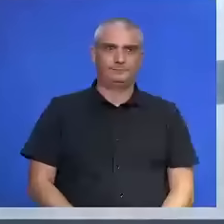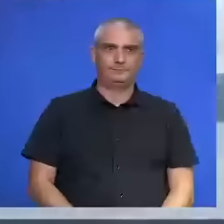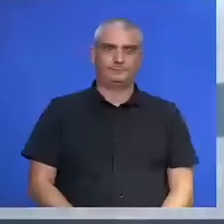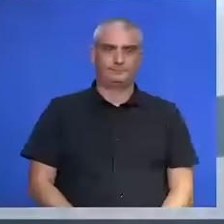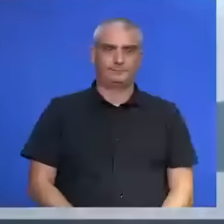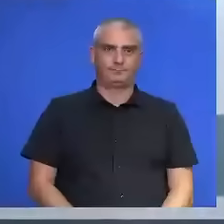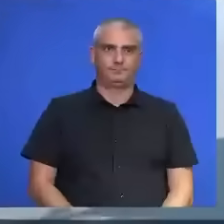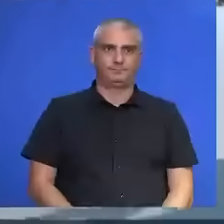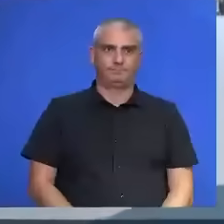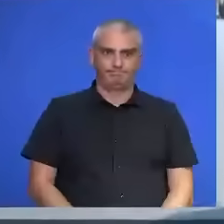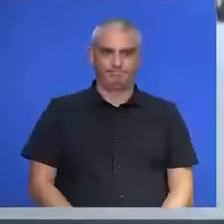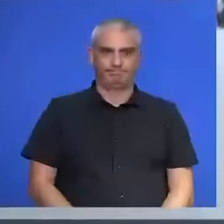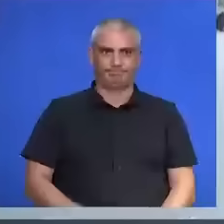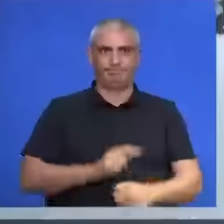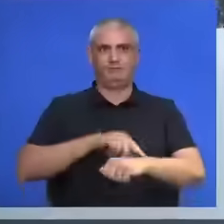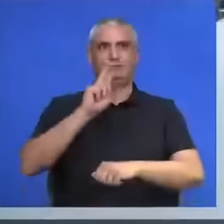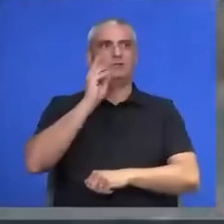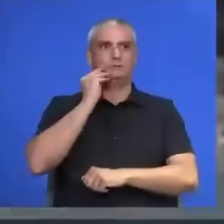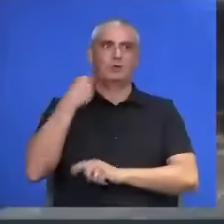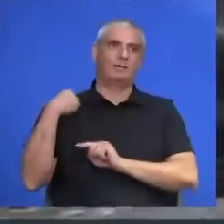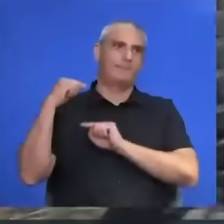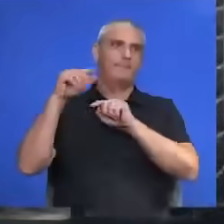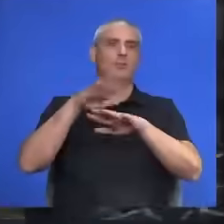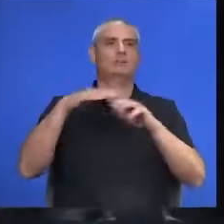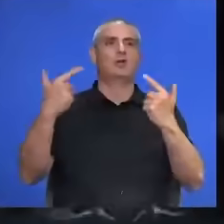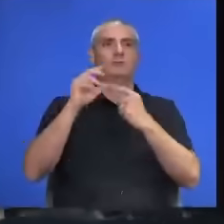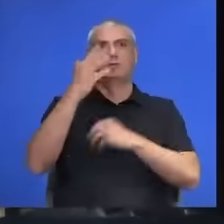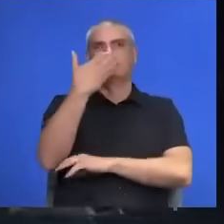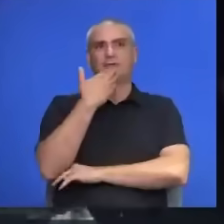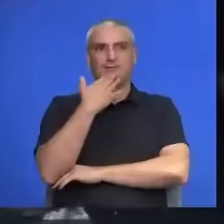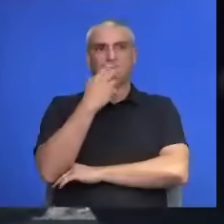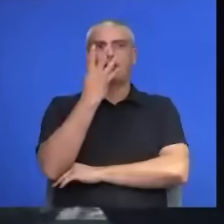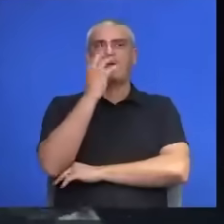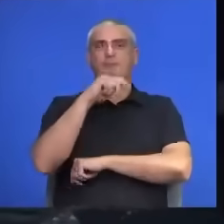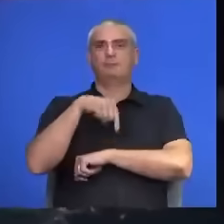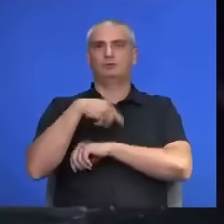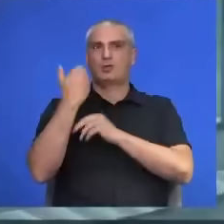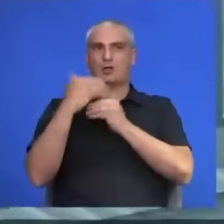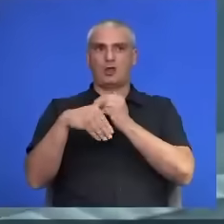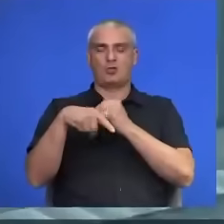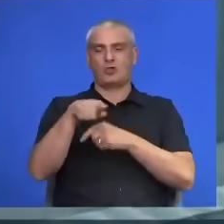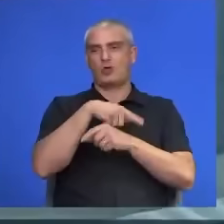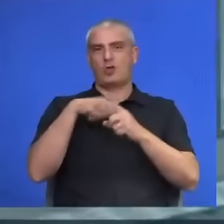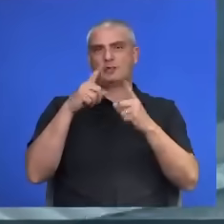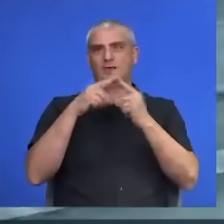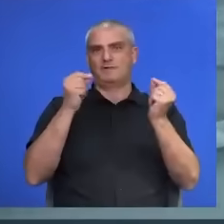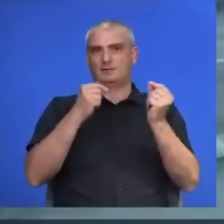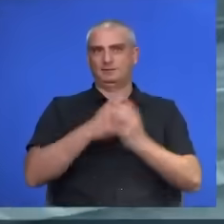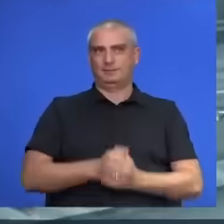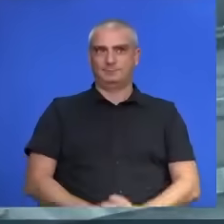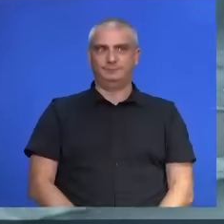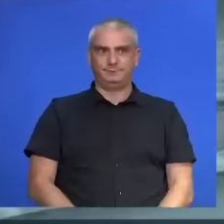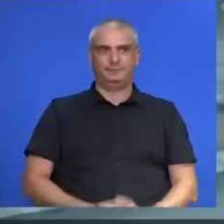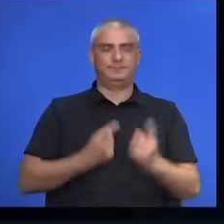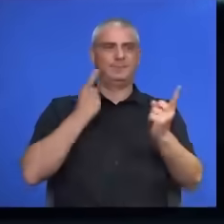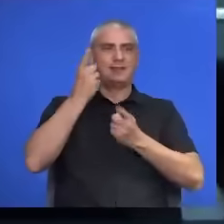שתיים בצהריים ירדנו לשדה הקרב של מדינת ישראל ב-40 השעות האחרונות, עוטף עזה. טילים, אזעקות